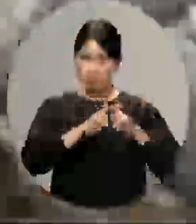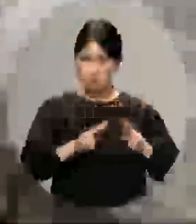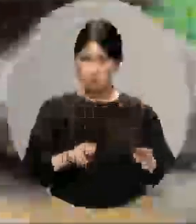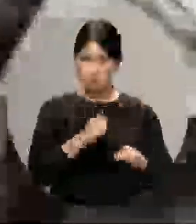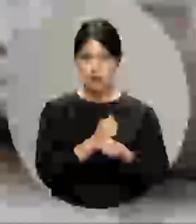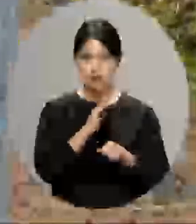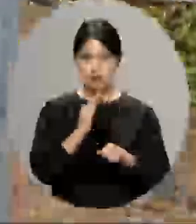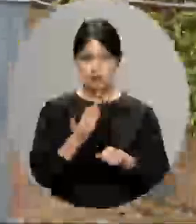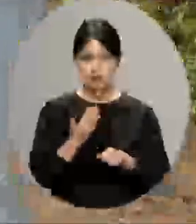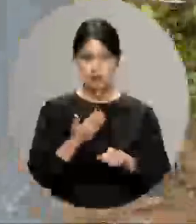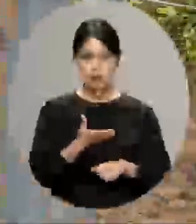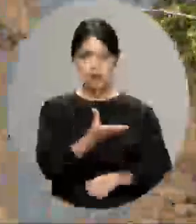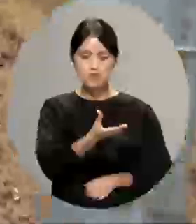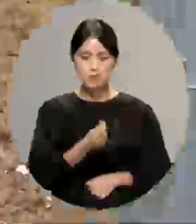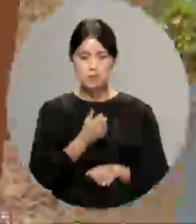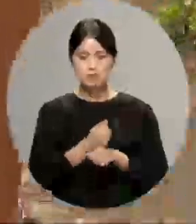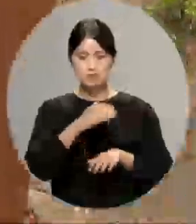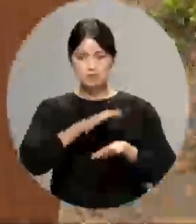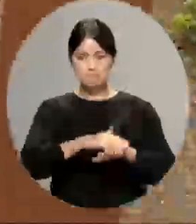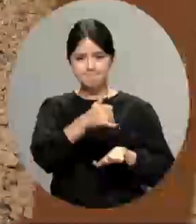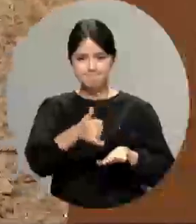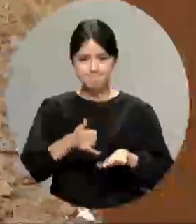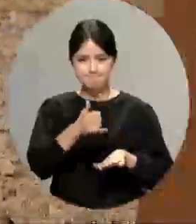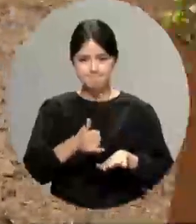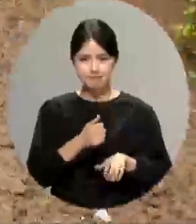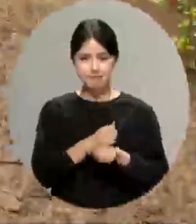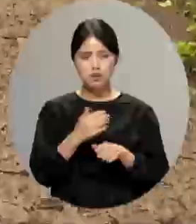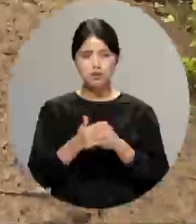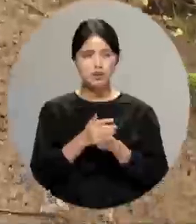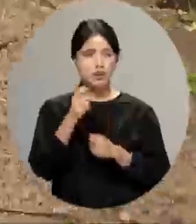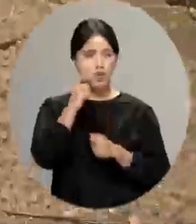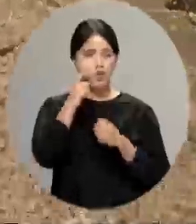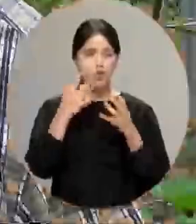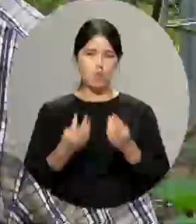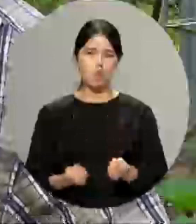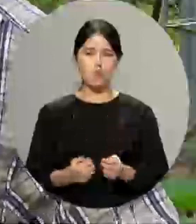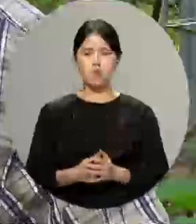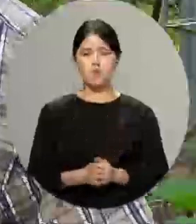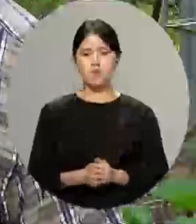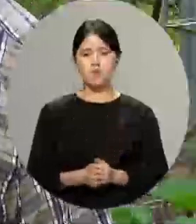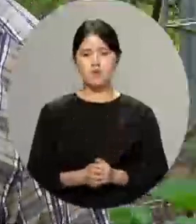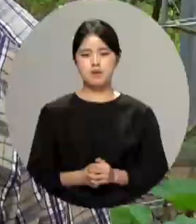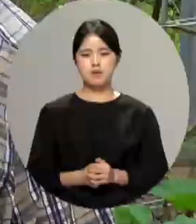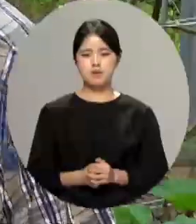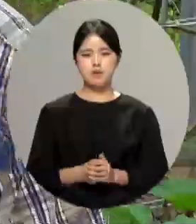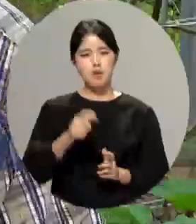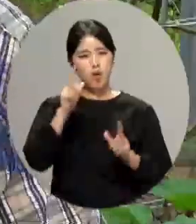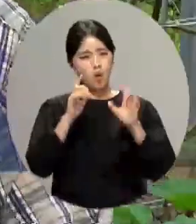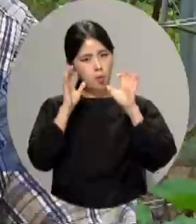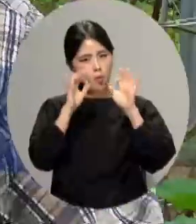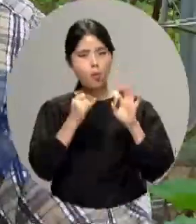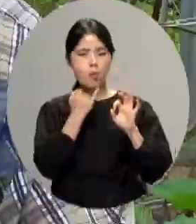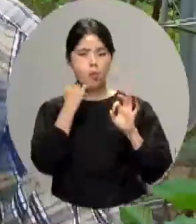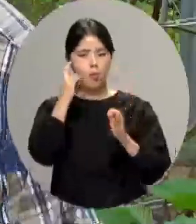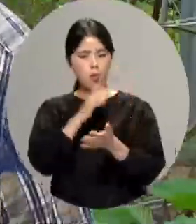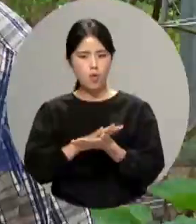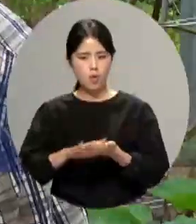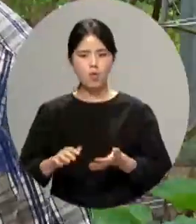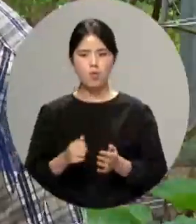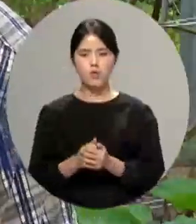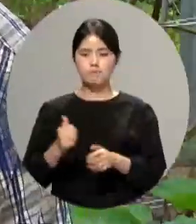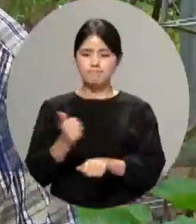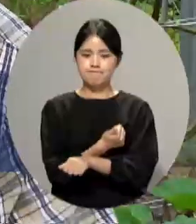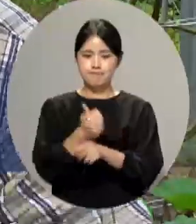임차해 농사를 지을 수 있는 땅이 생겨 호응을 얻고 있습니다. 경관도 좋아지고 또 주민들 지나다